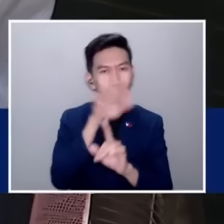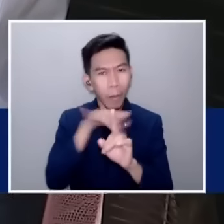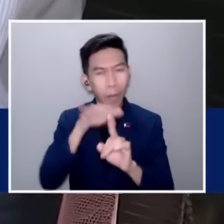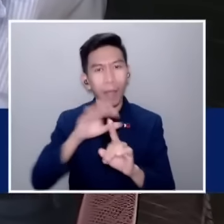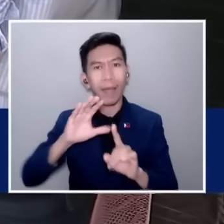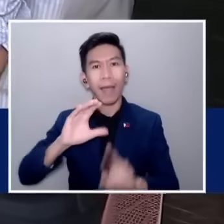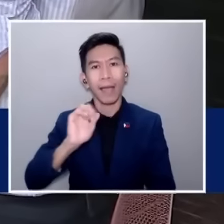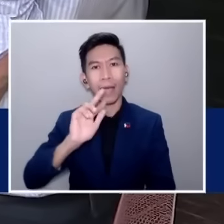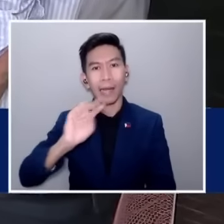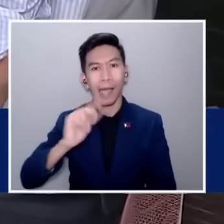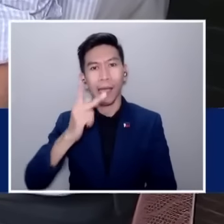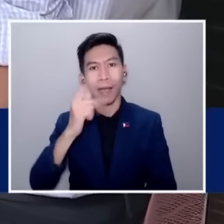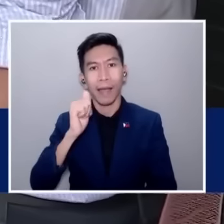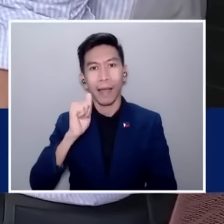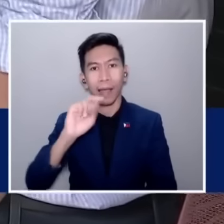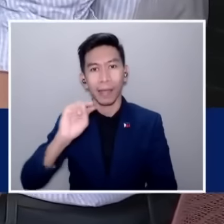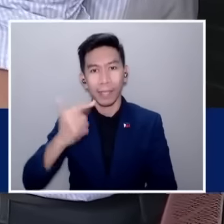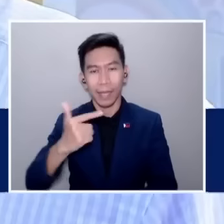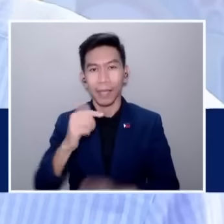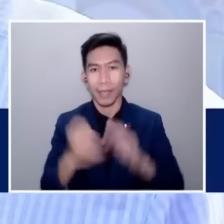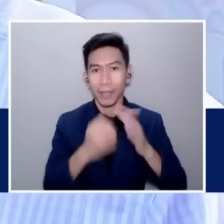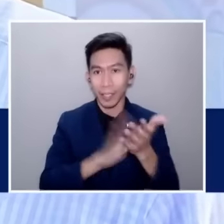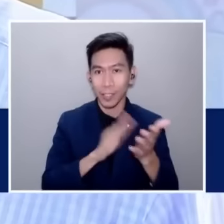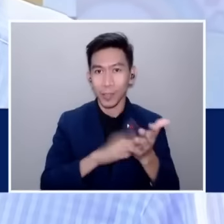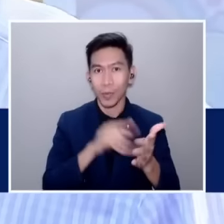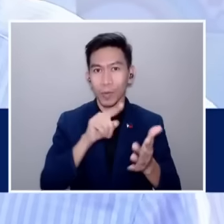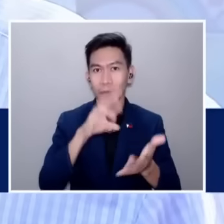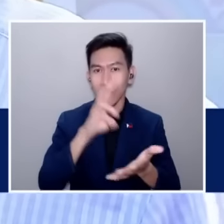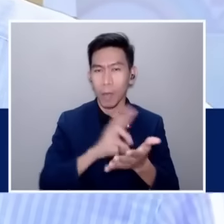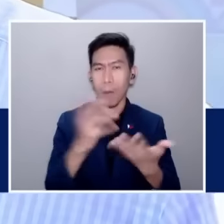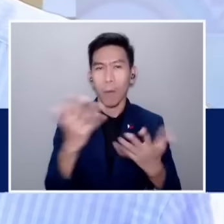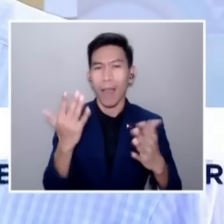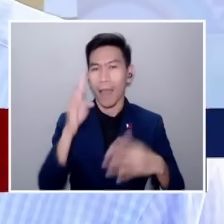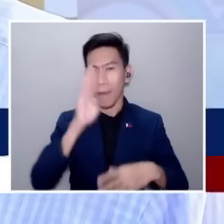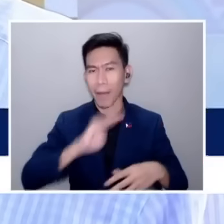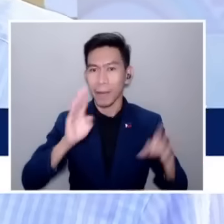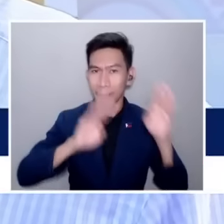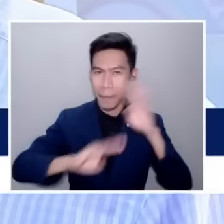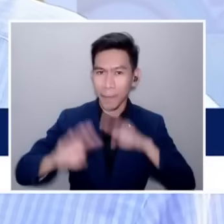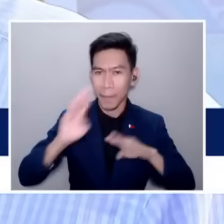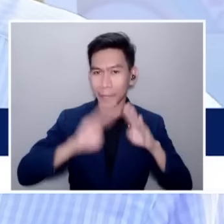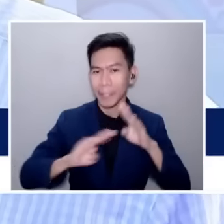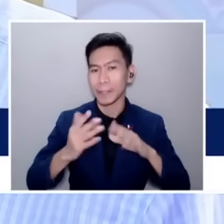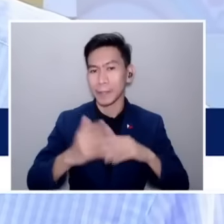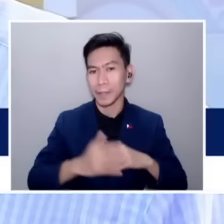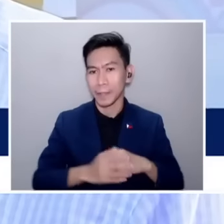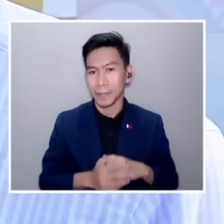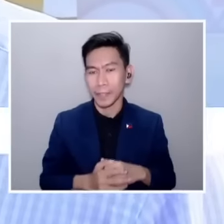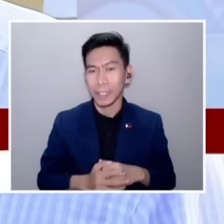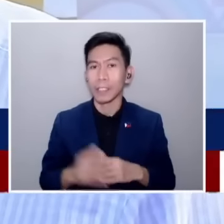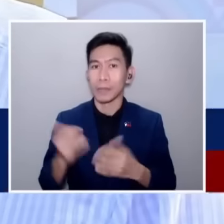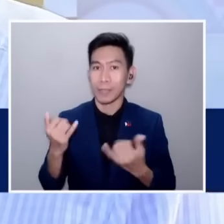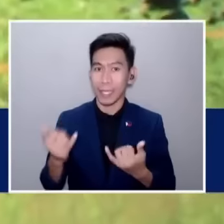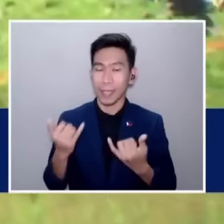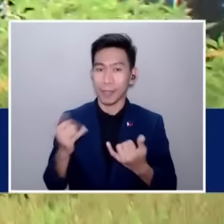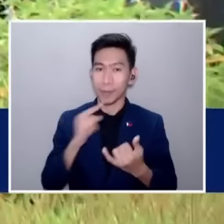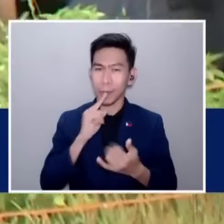hindi nagkaaberya sa mga vote counting machines. So far, things seem to be running very smoothly and it's very encouraging. Lots of people out to